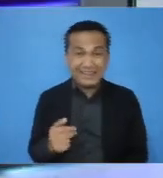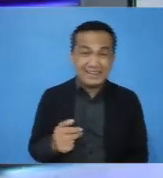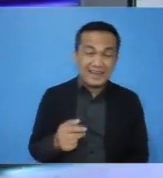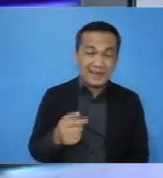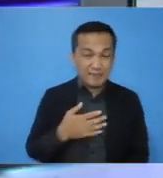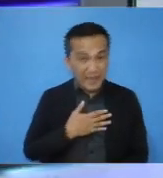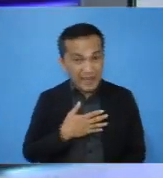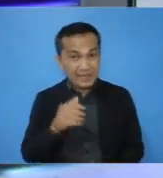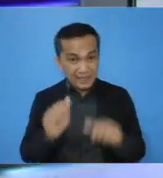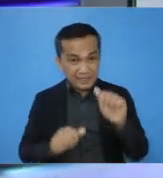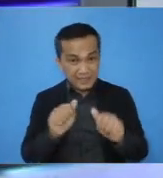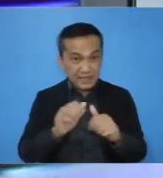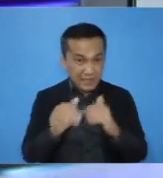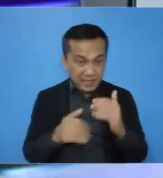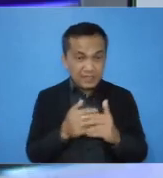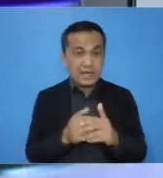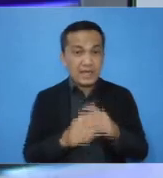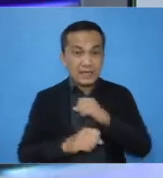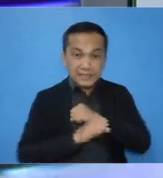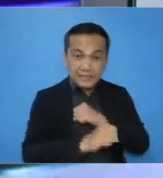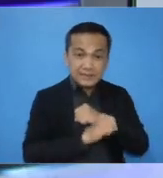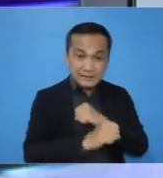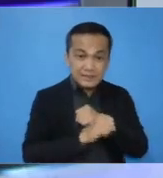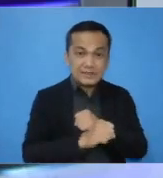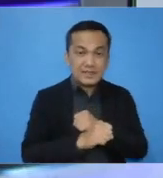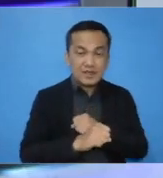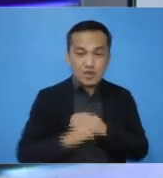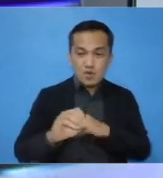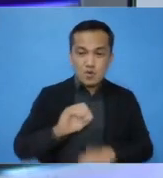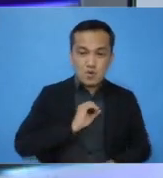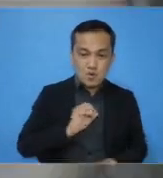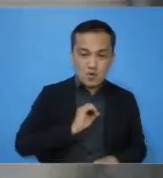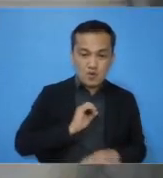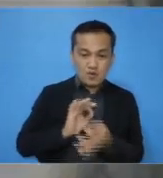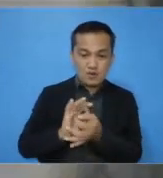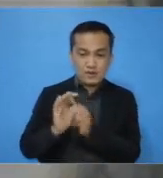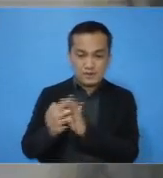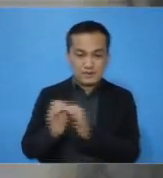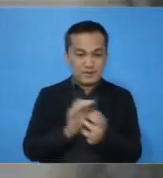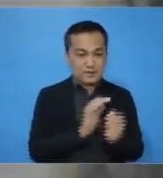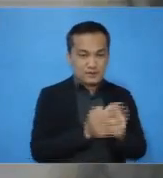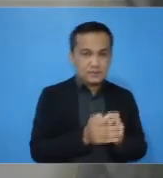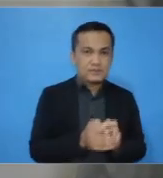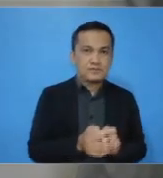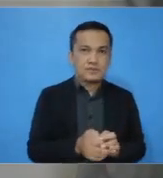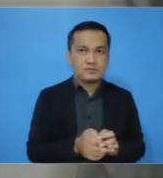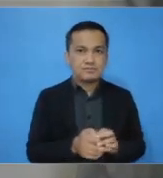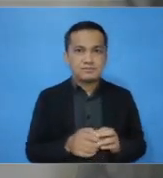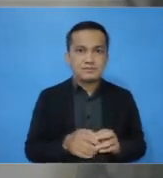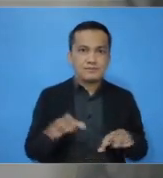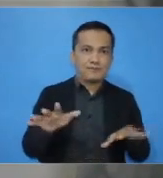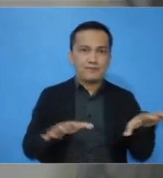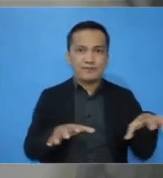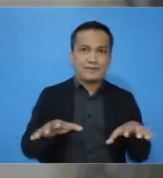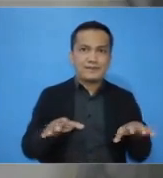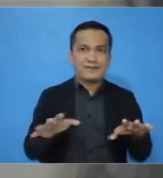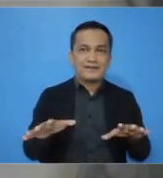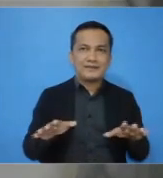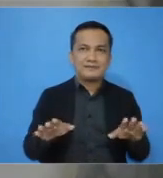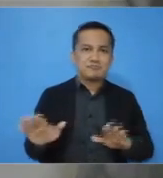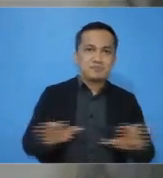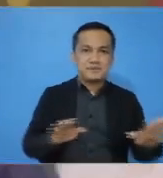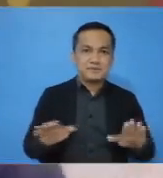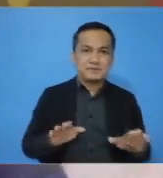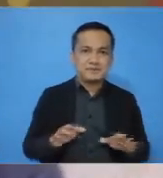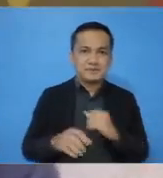po ng nanliligaw, may kanya-kanyang interpretasyon doon sa bawat kibot ng nililigawan. Sabi naman ni